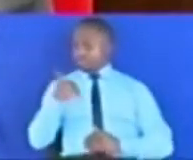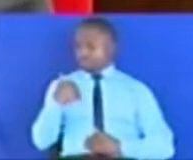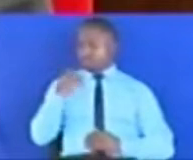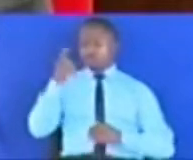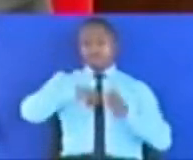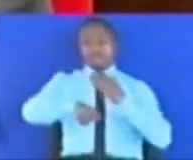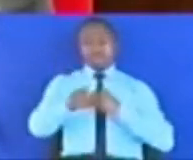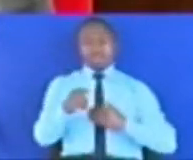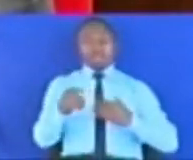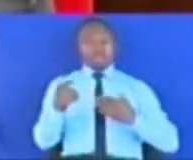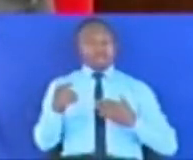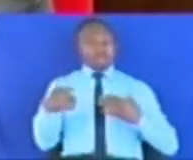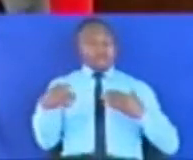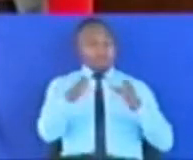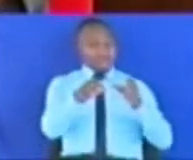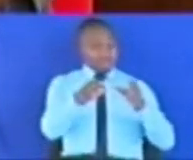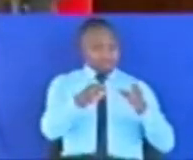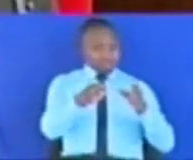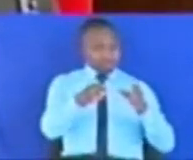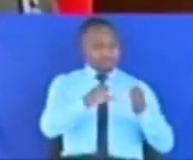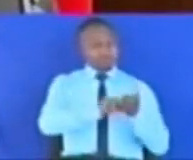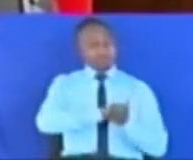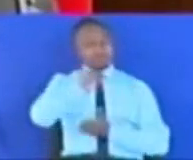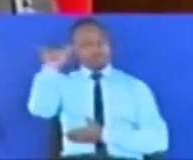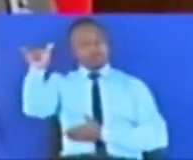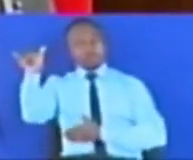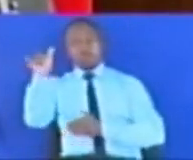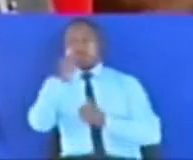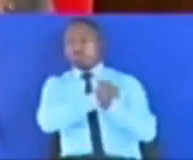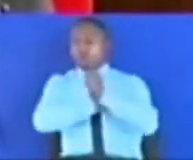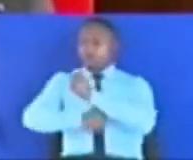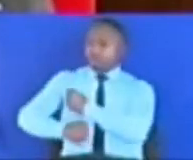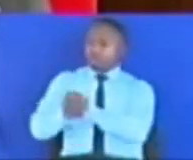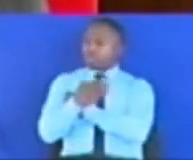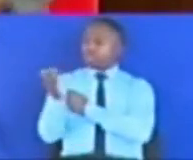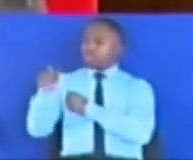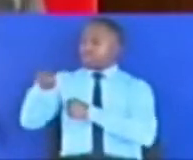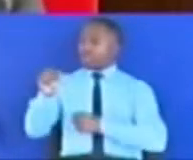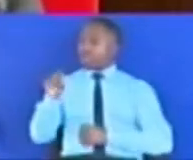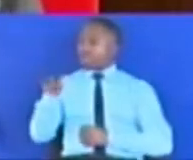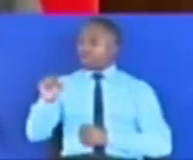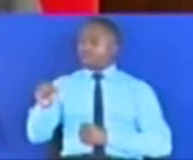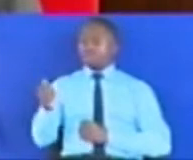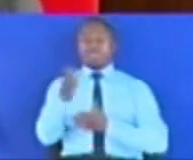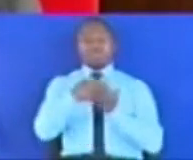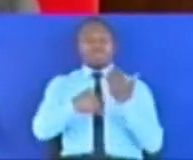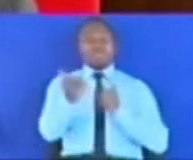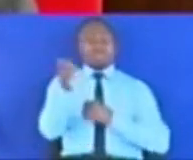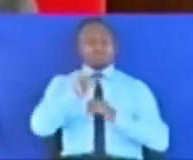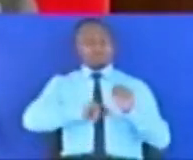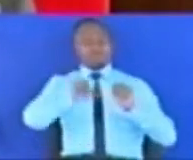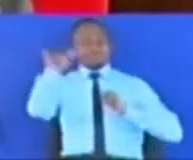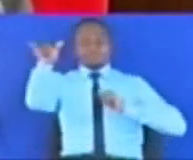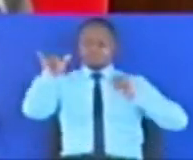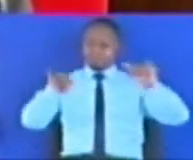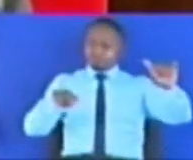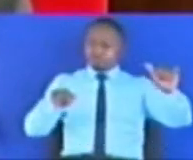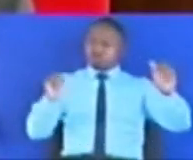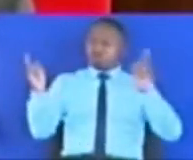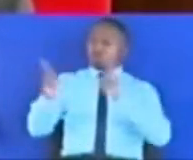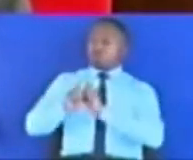kamati ya huduma. Tulikwenda Rwanda, wengine walikwenda Ghana na wengine walikwenda mahali pengine. Lakini tulikuta